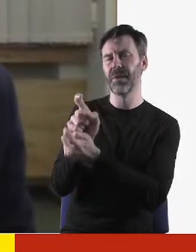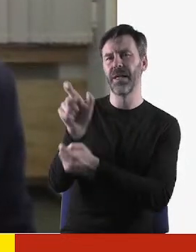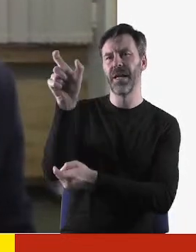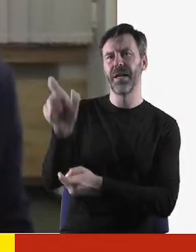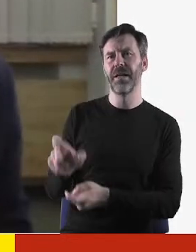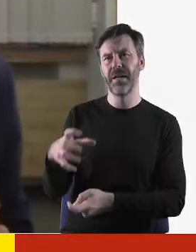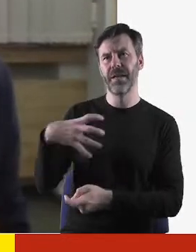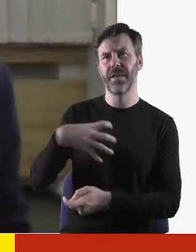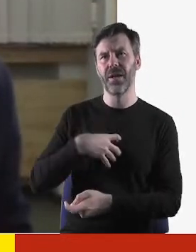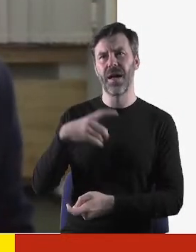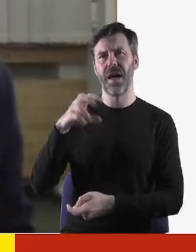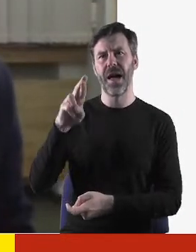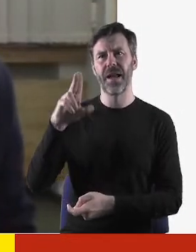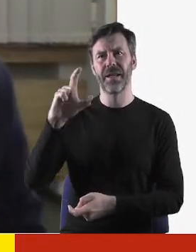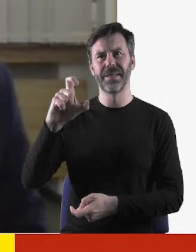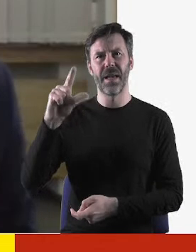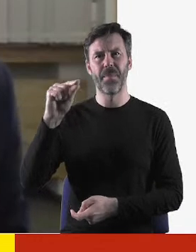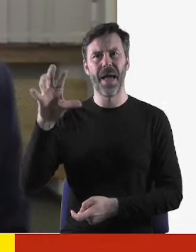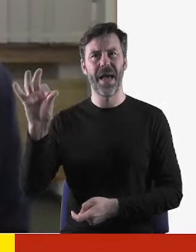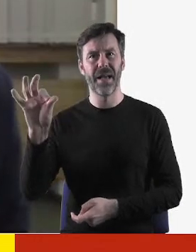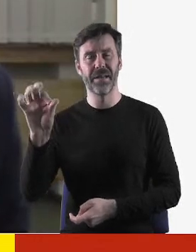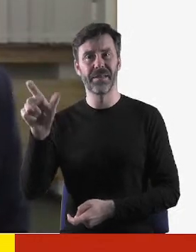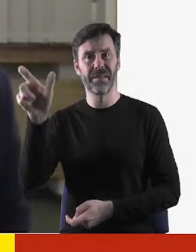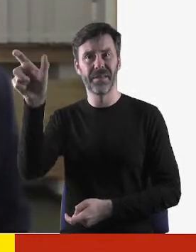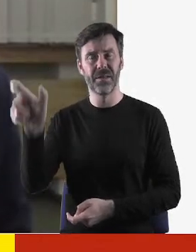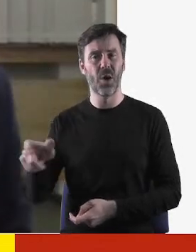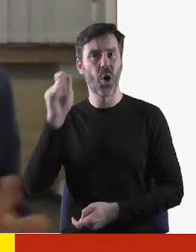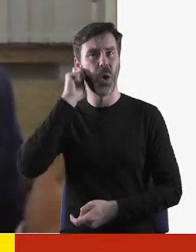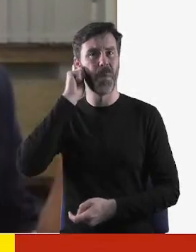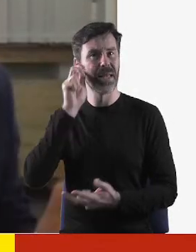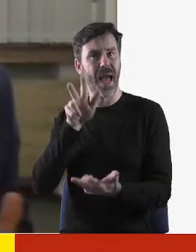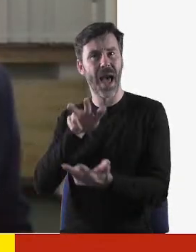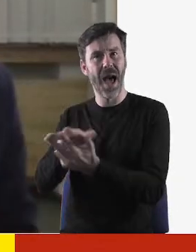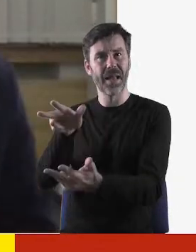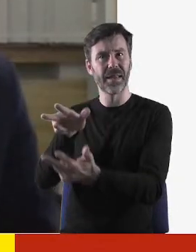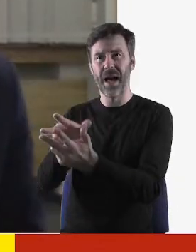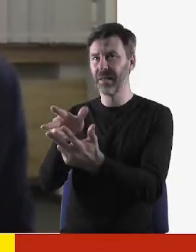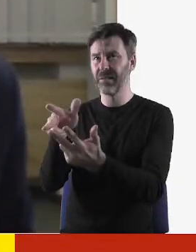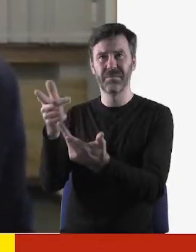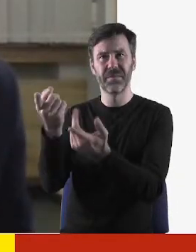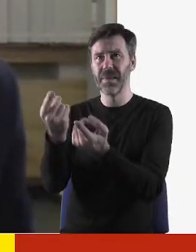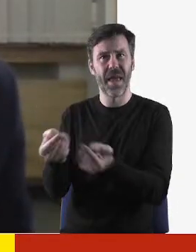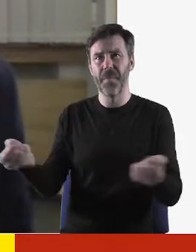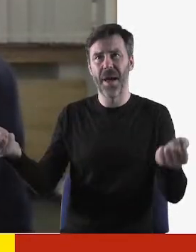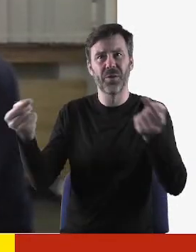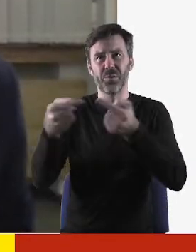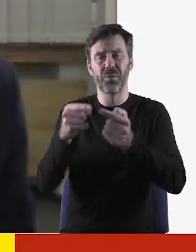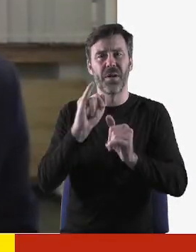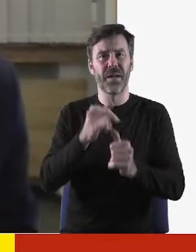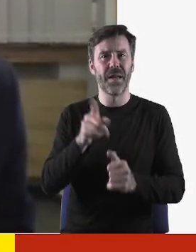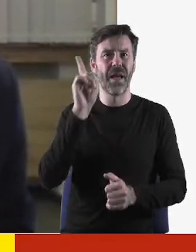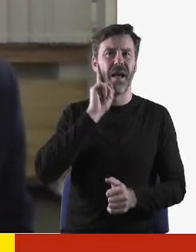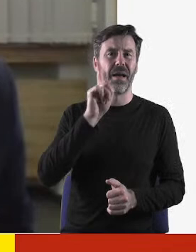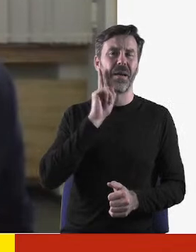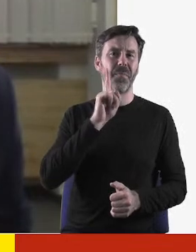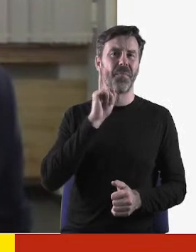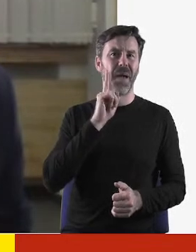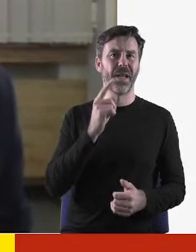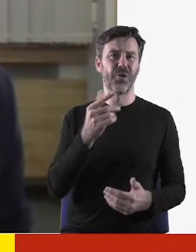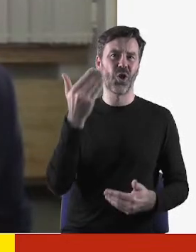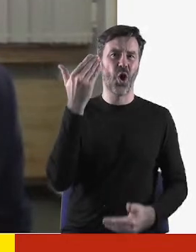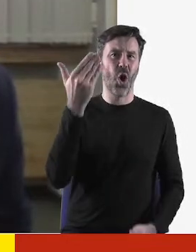Polityki Społecznej. No, atakowanie kobiety nie mieści się w kategoriach męskiego honoru. No,